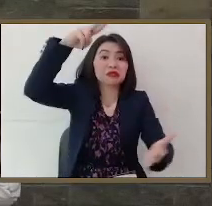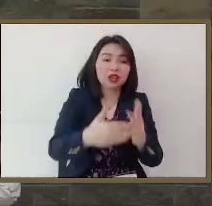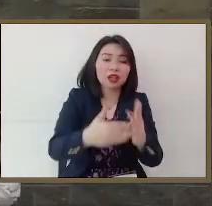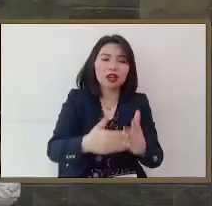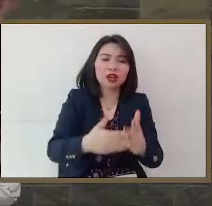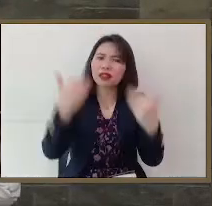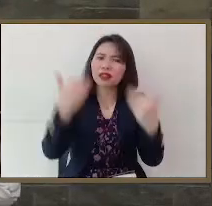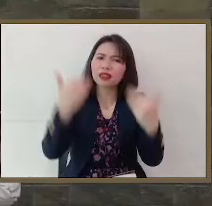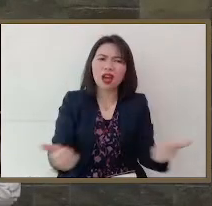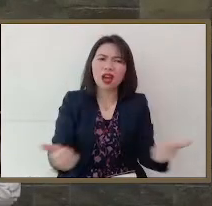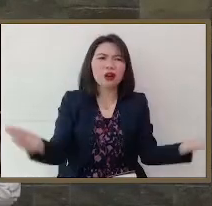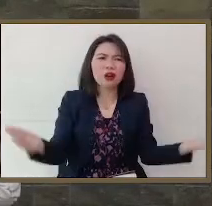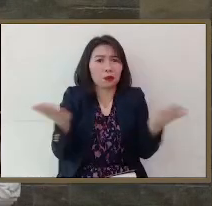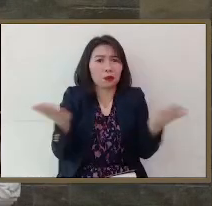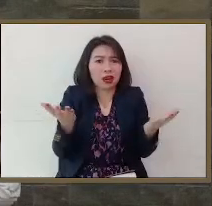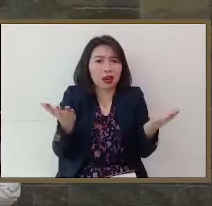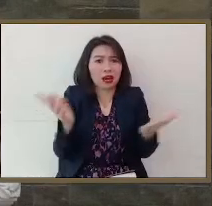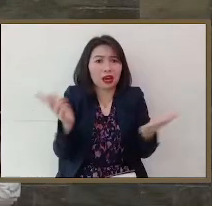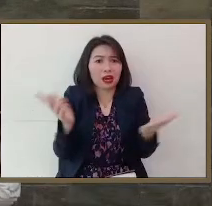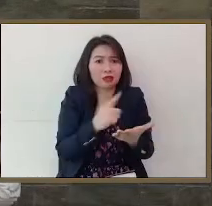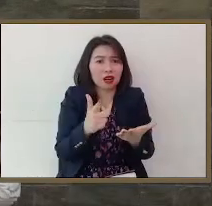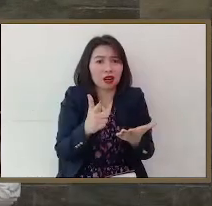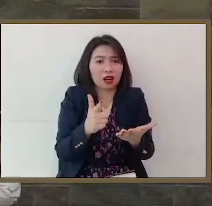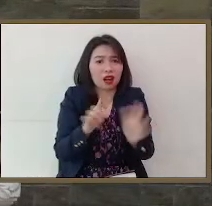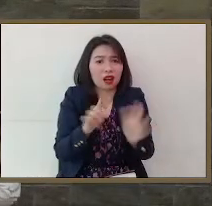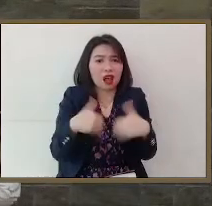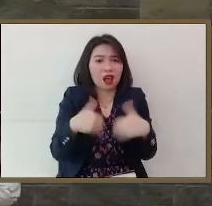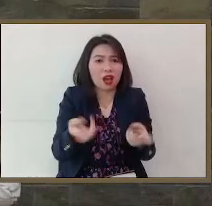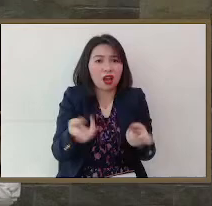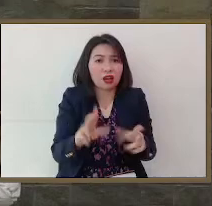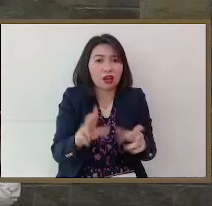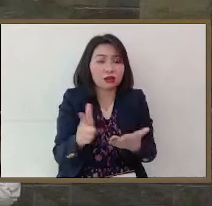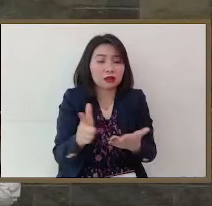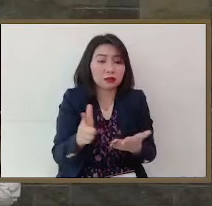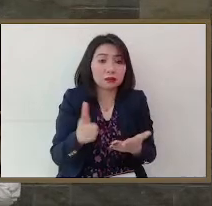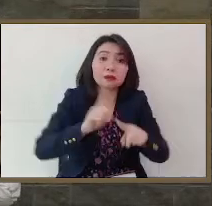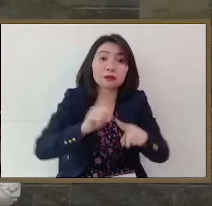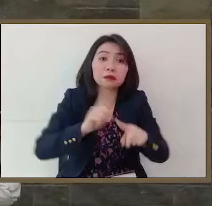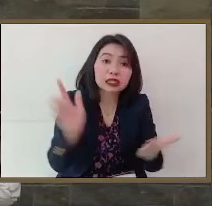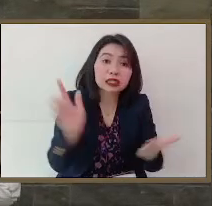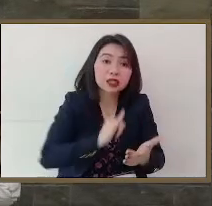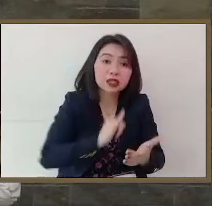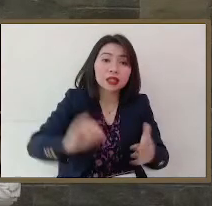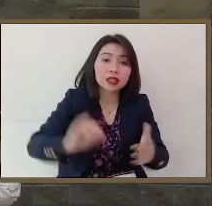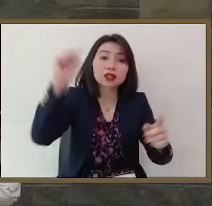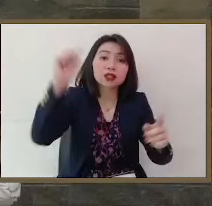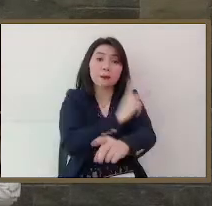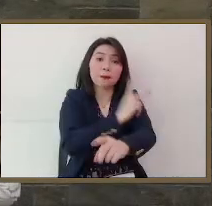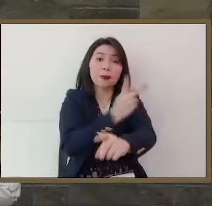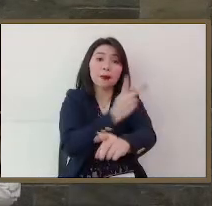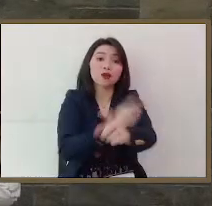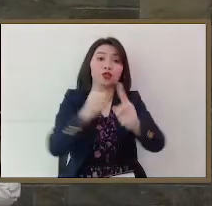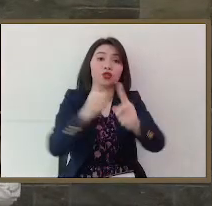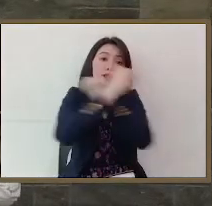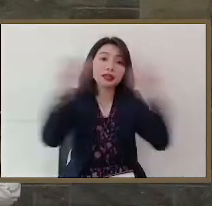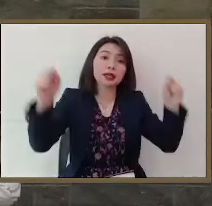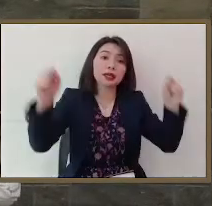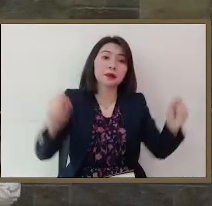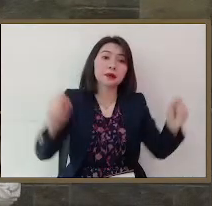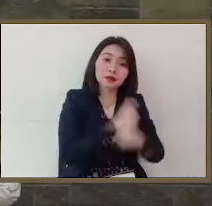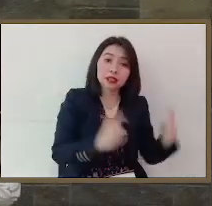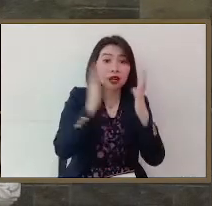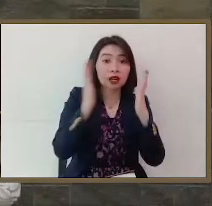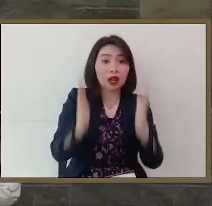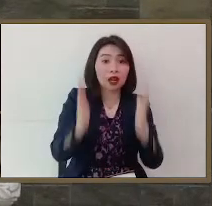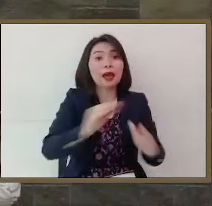is the gospel? Listen, the gospel is the only power that can save the sinners. And bless